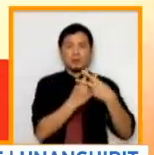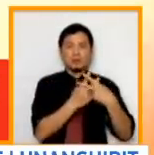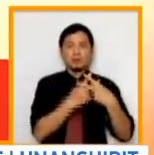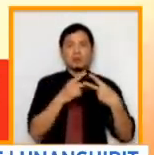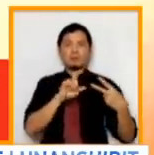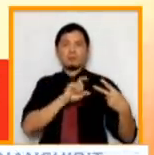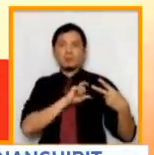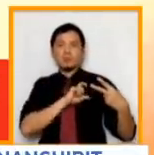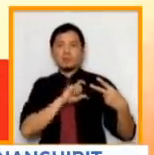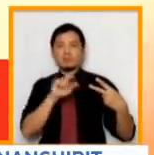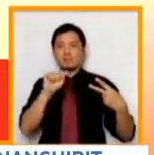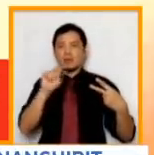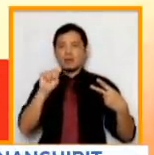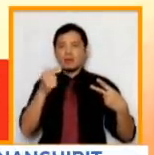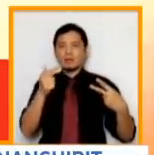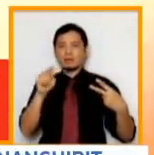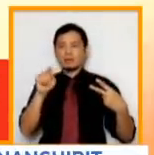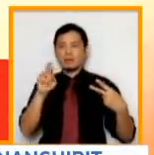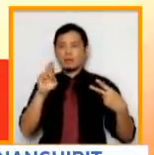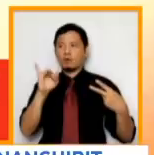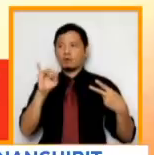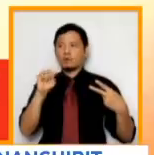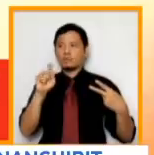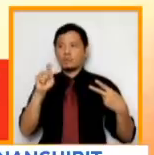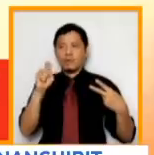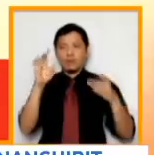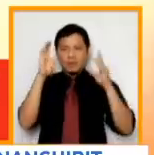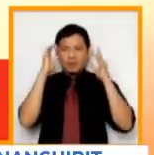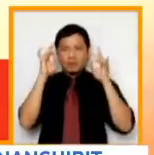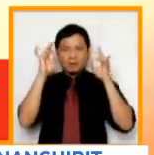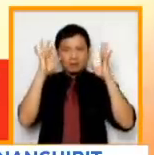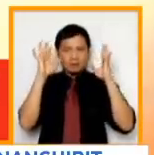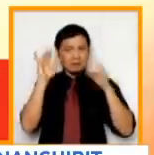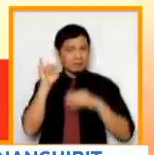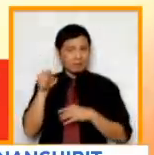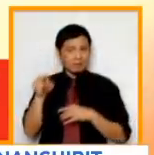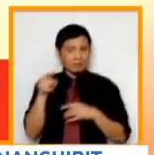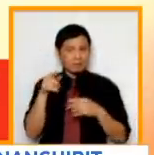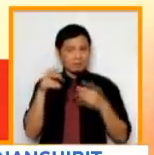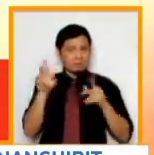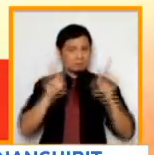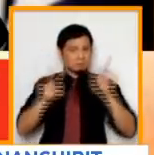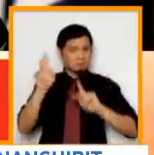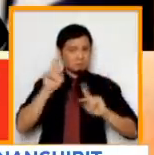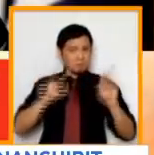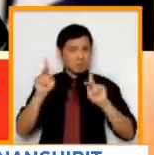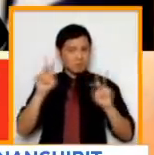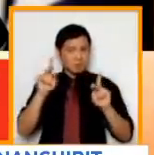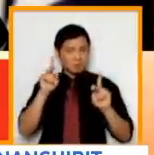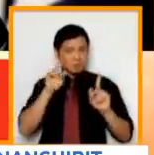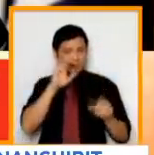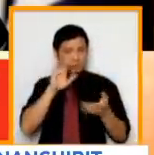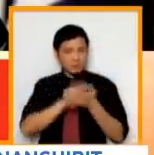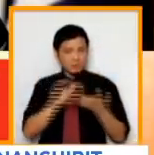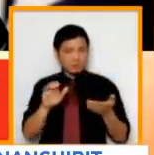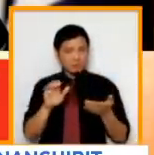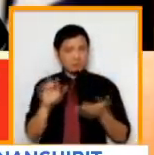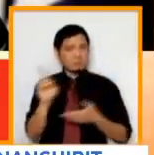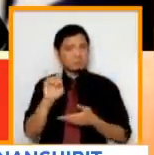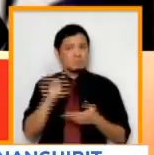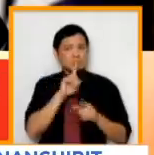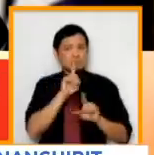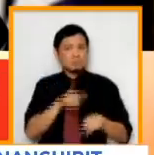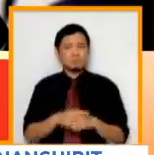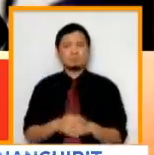terorista. Kayo po makipag-usap sa publiko, General. Igan, nakakalungkot. Pero hindi ko man po masisi ang